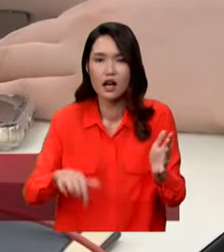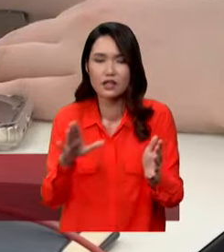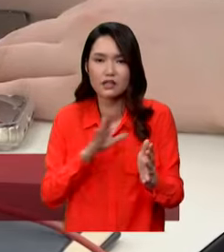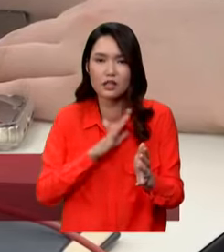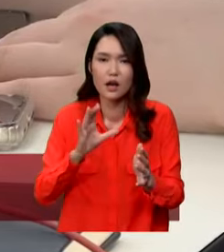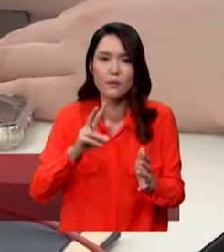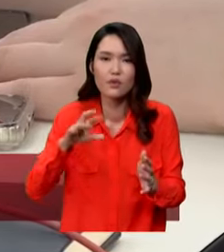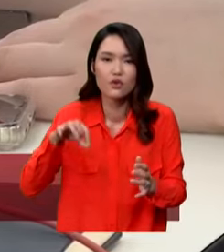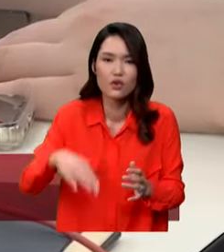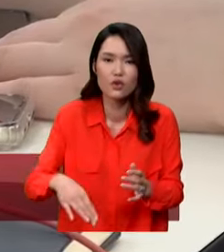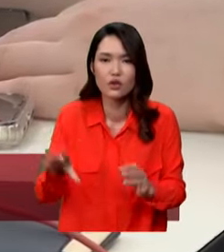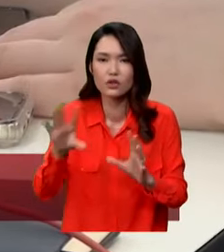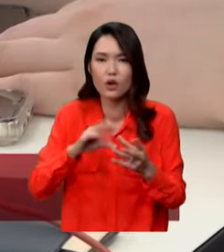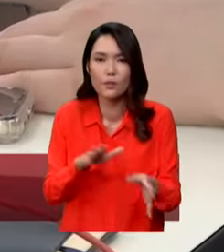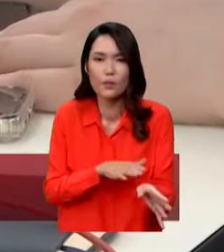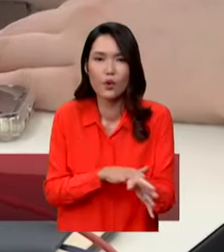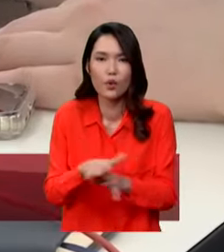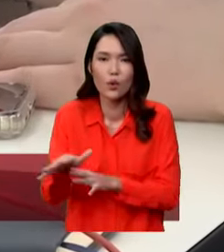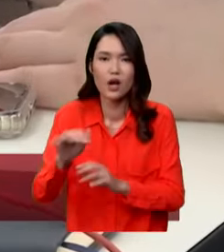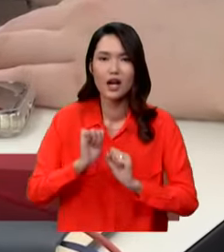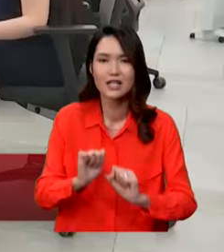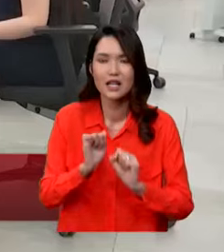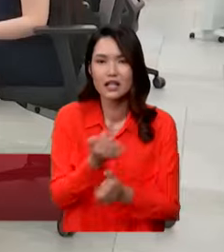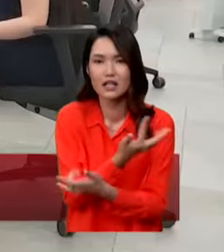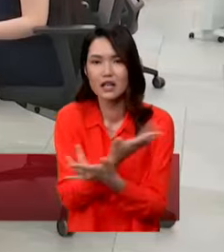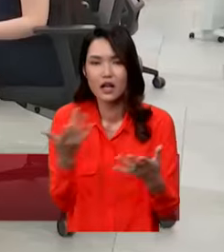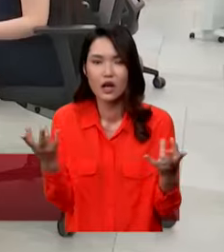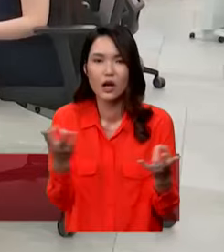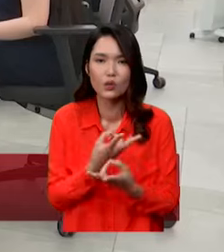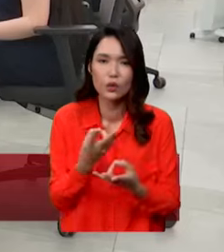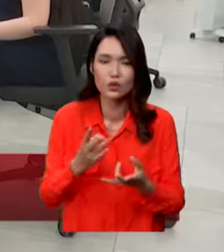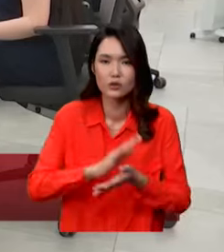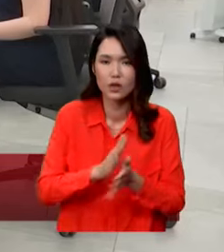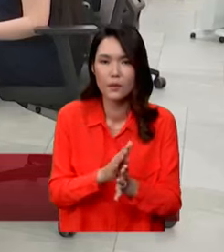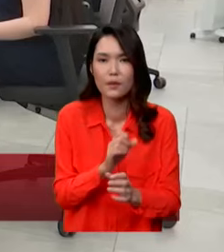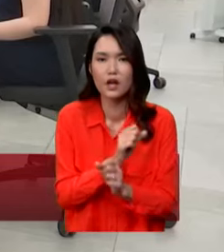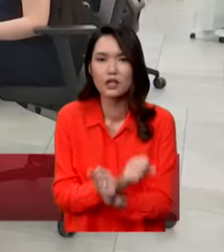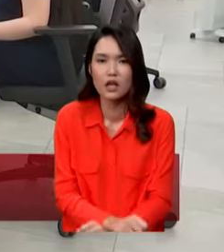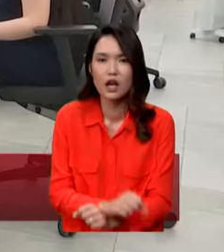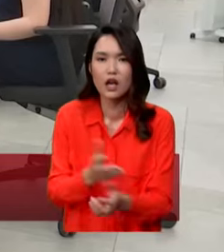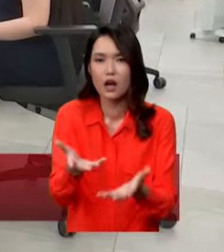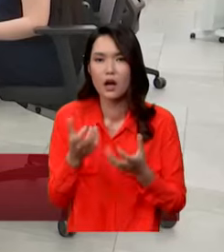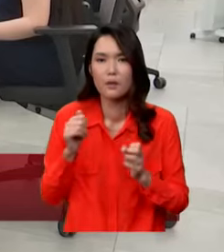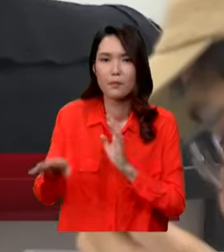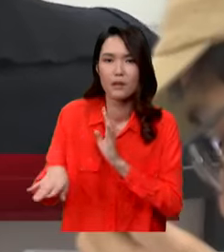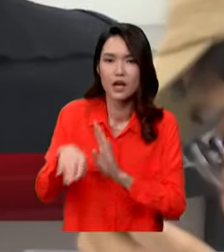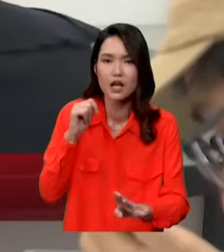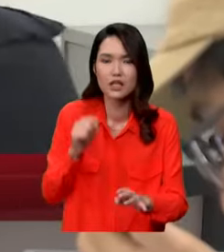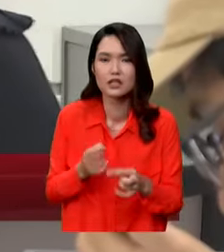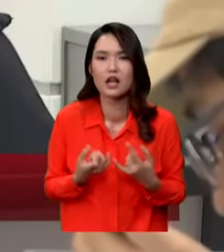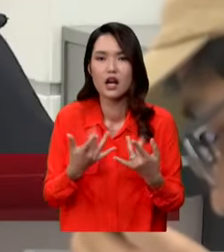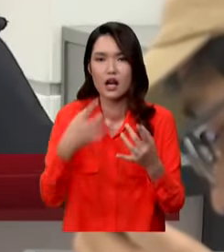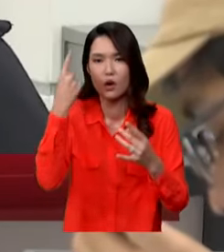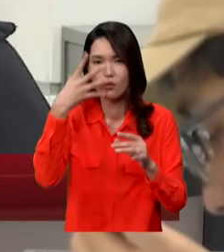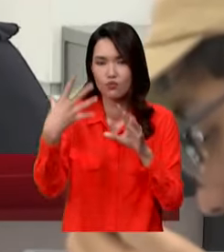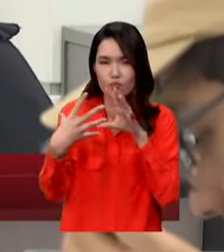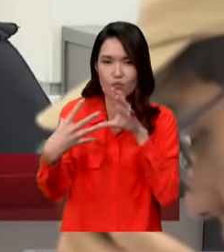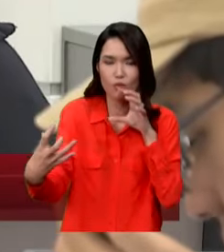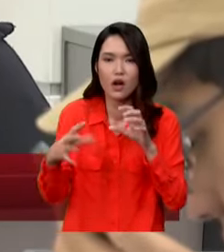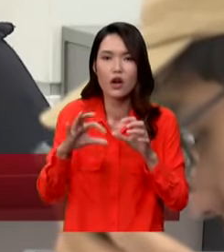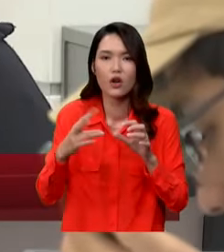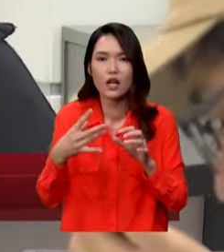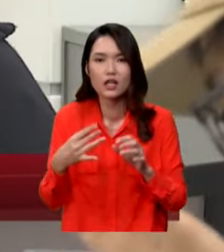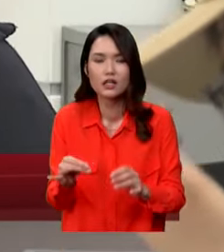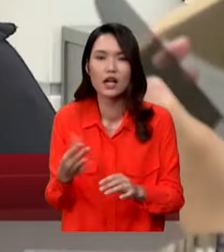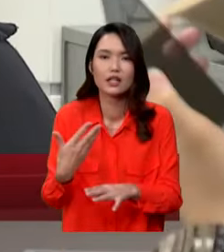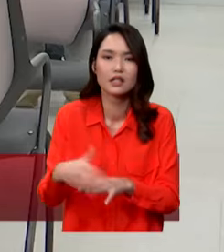Хотя на уровне закона вводятся защитные меры, например, добровольный отказ от получения займов, обязательная биометрия при онлайн-кредитовании. Но